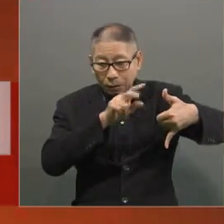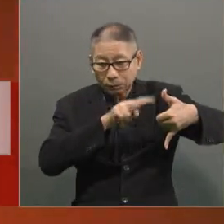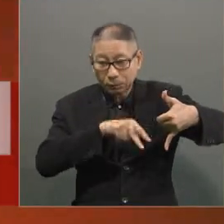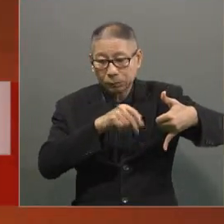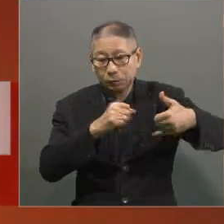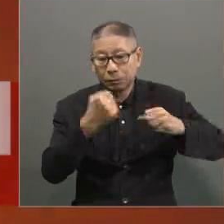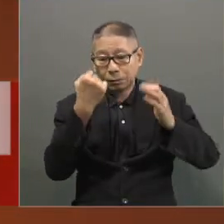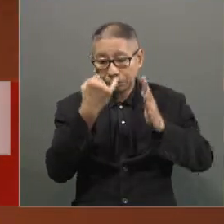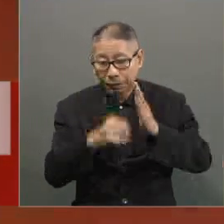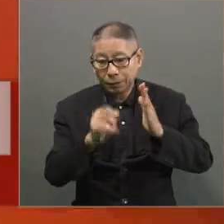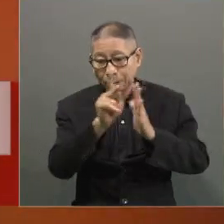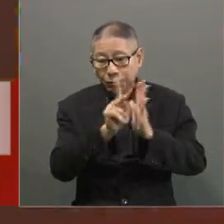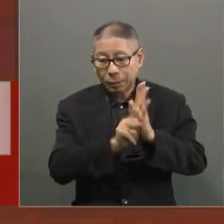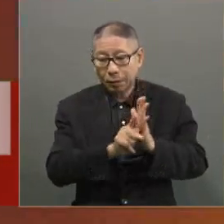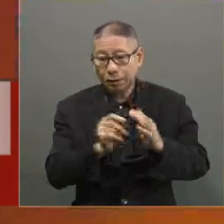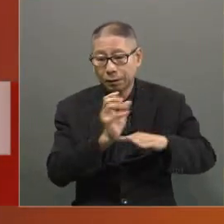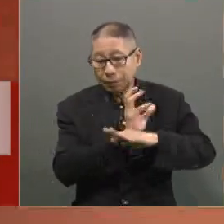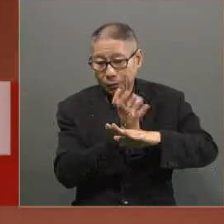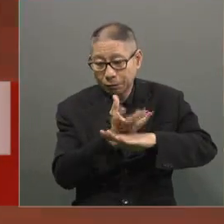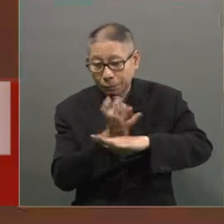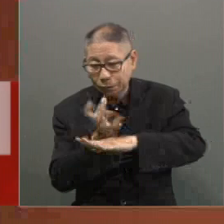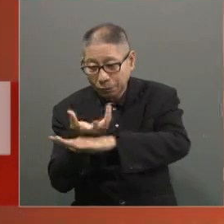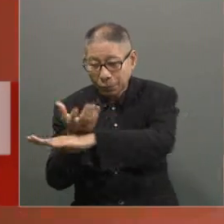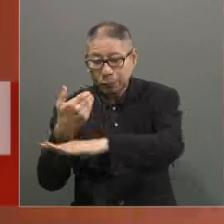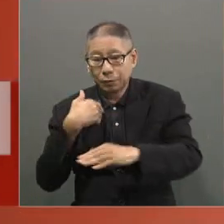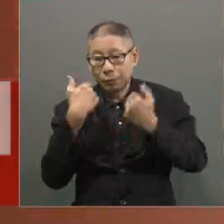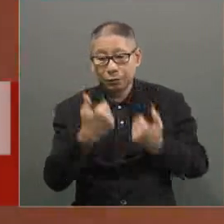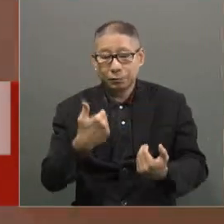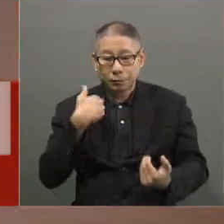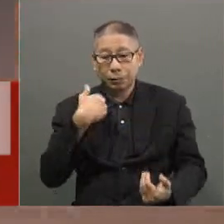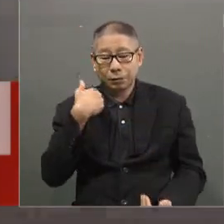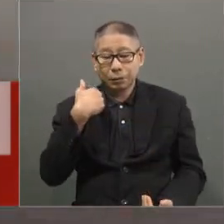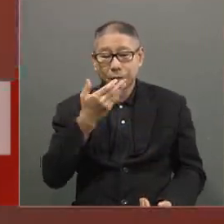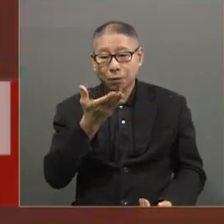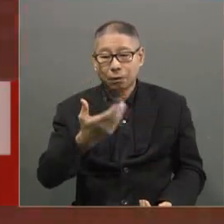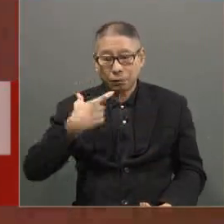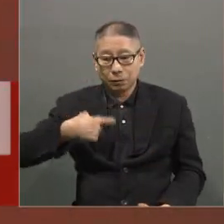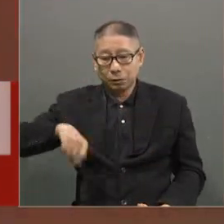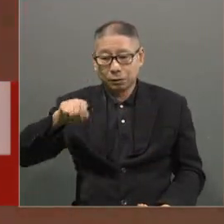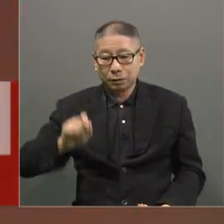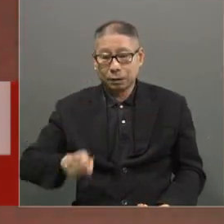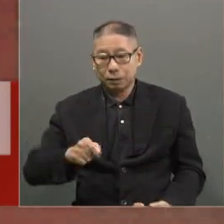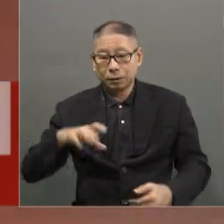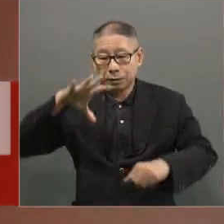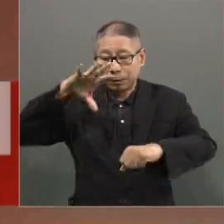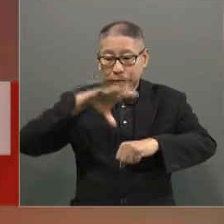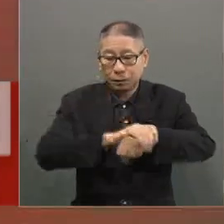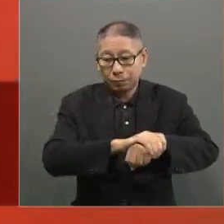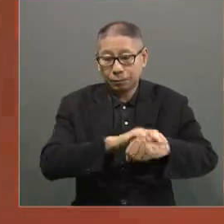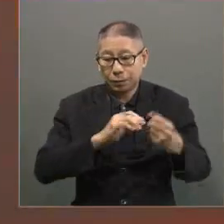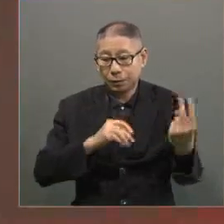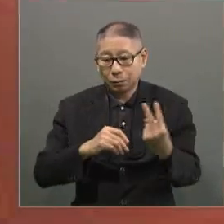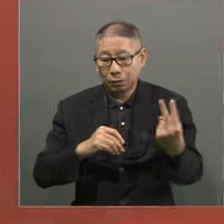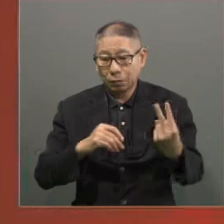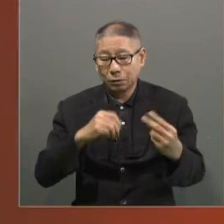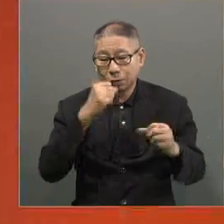ด็จล่าสุดตอนนี้นะครับตำรวจเตรียมรวบรวมพยานหลักฐานเพื่อขอศาลออกหมายจับทั้งสองคนในข้อหาดูหมิ่นเจ้